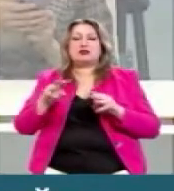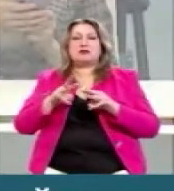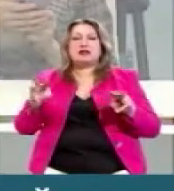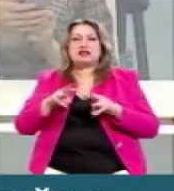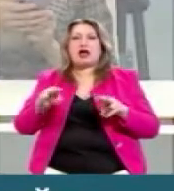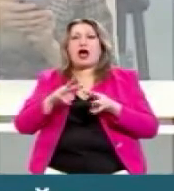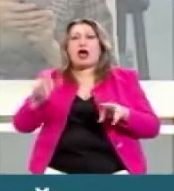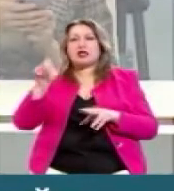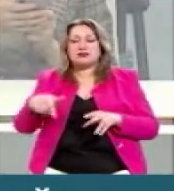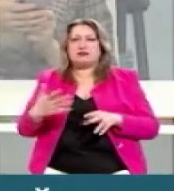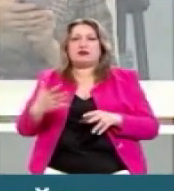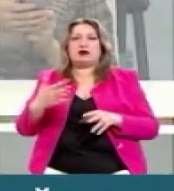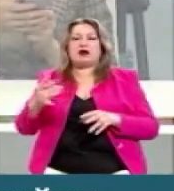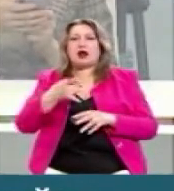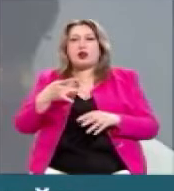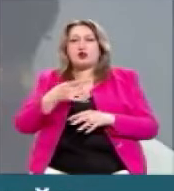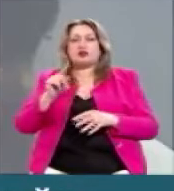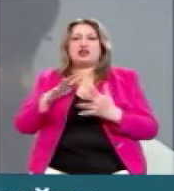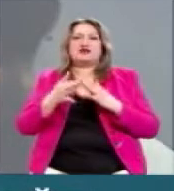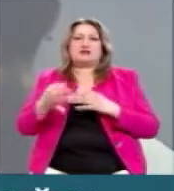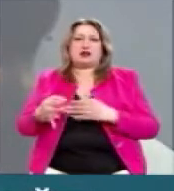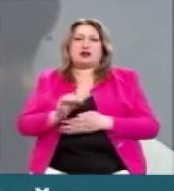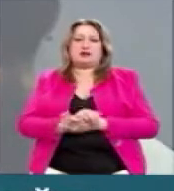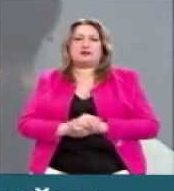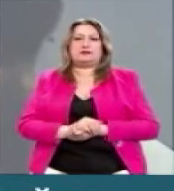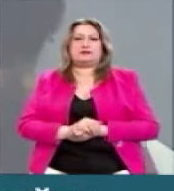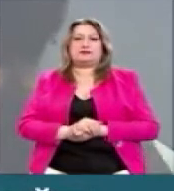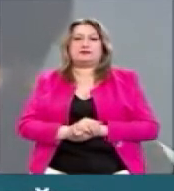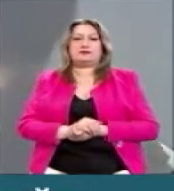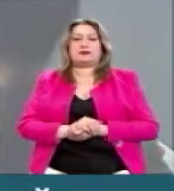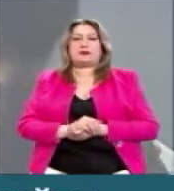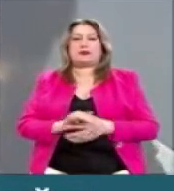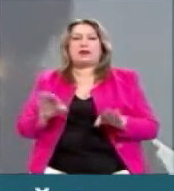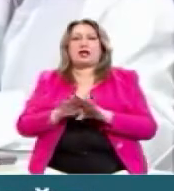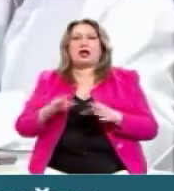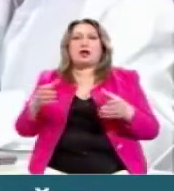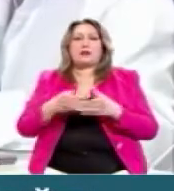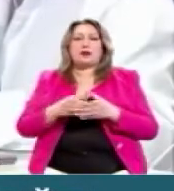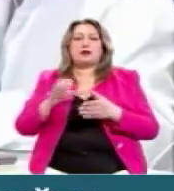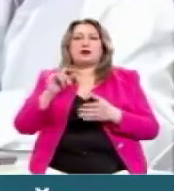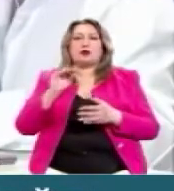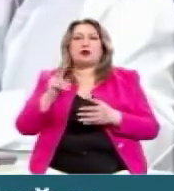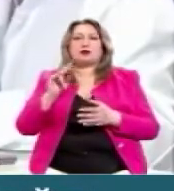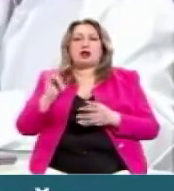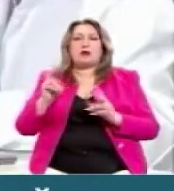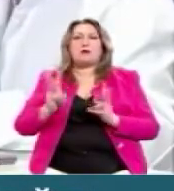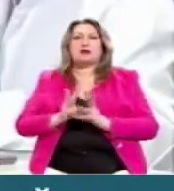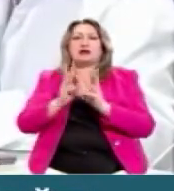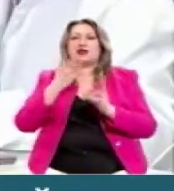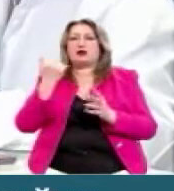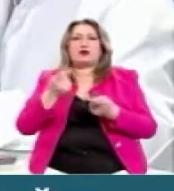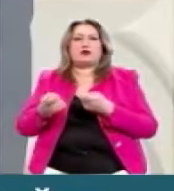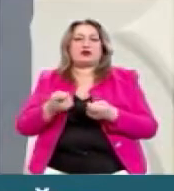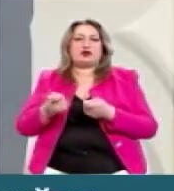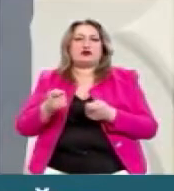басшылық қызметке жол жоқ. Министр суперпрезиденттік және президенттік реформаның ара жігінде түсіндірді. Заң жобаларды қазір әзірленіп